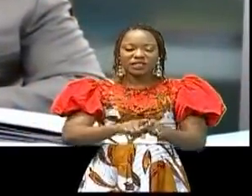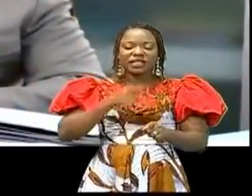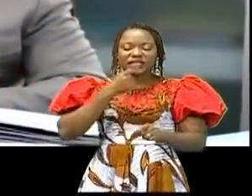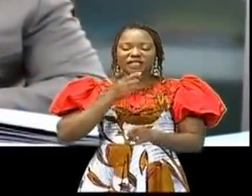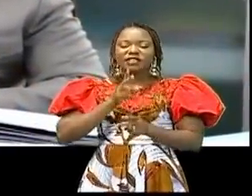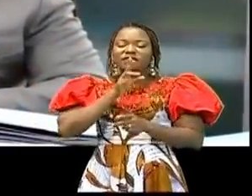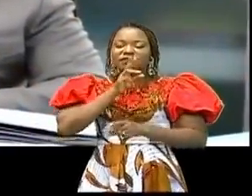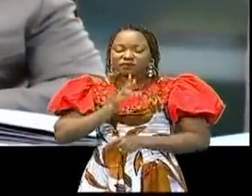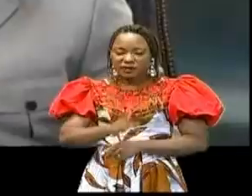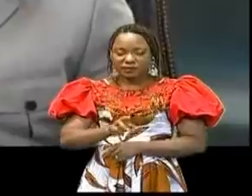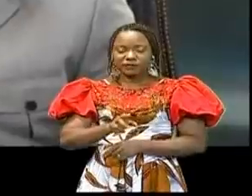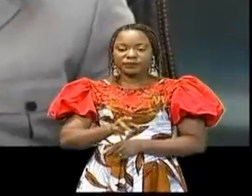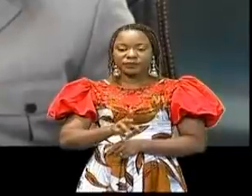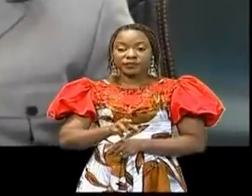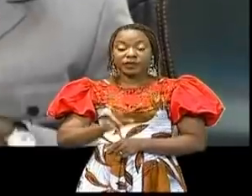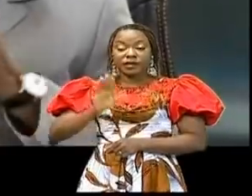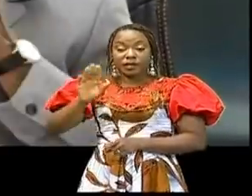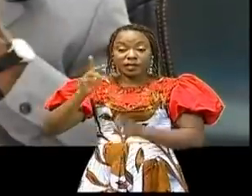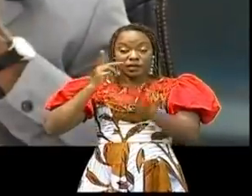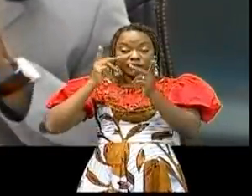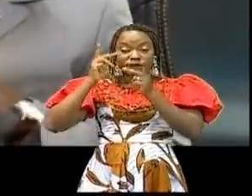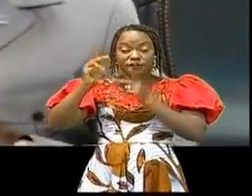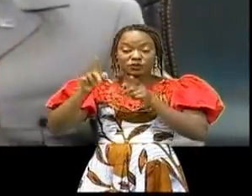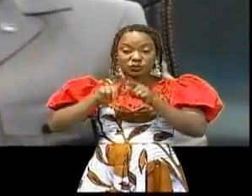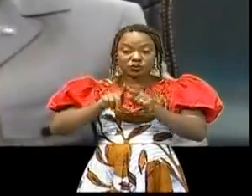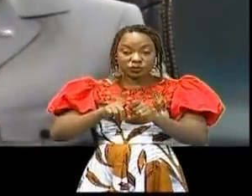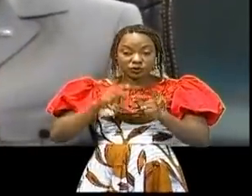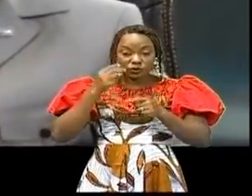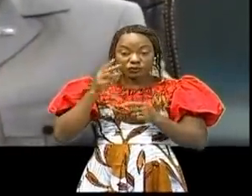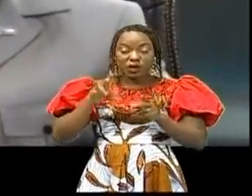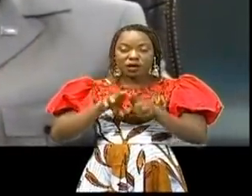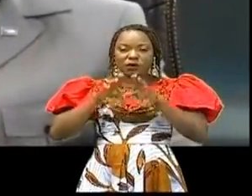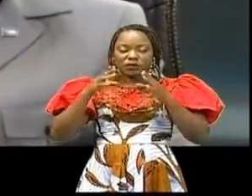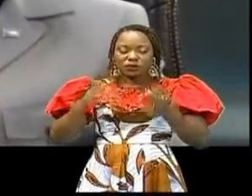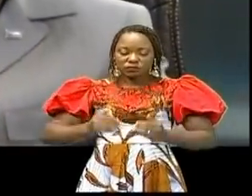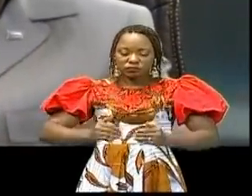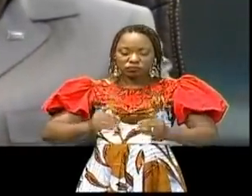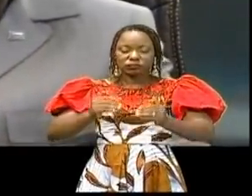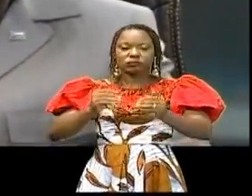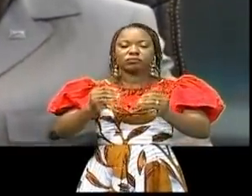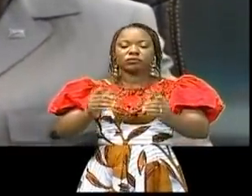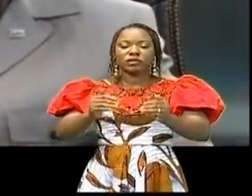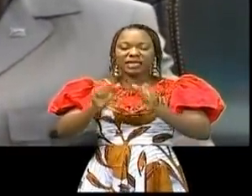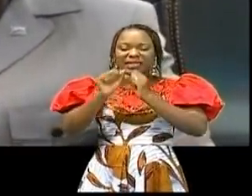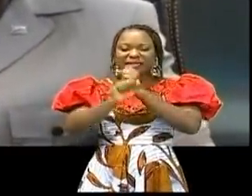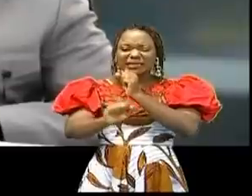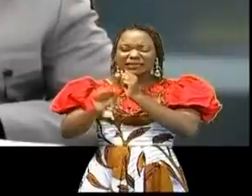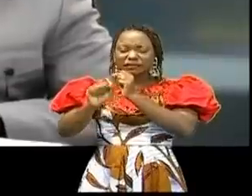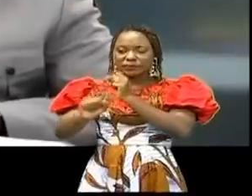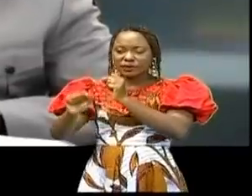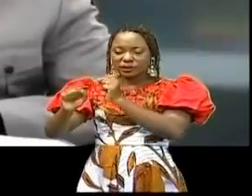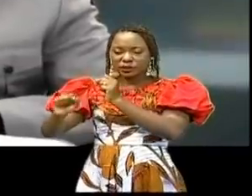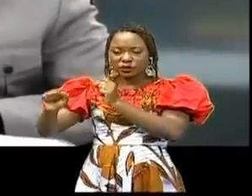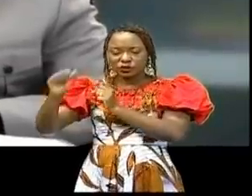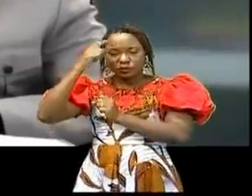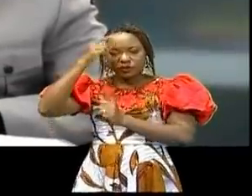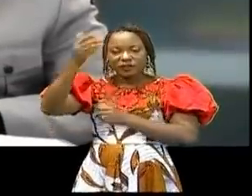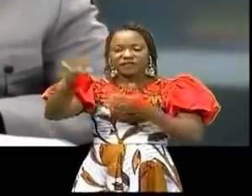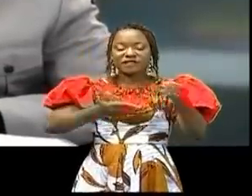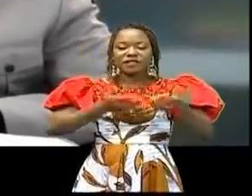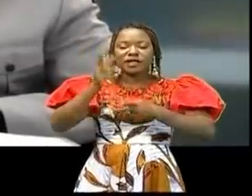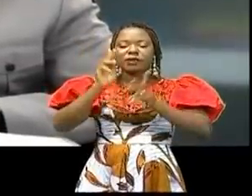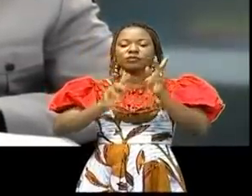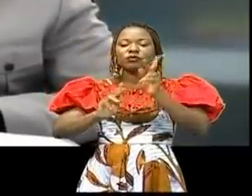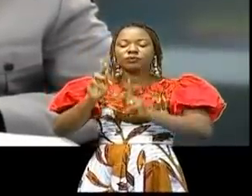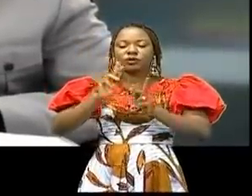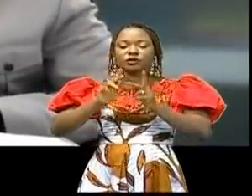sa recommandation à la vigilance absolue de poursuite de la sensibilisation en invitant la population